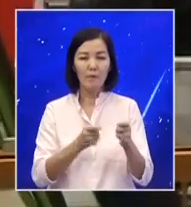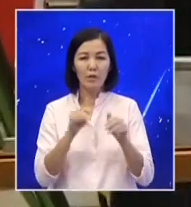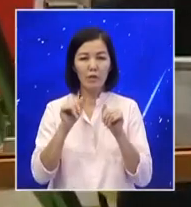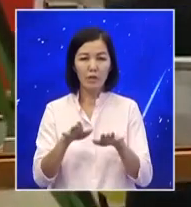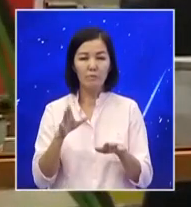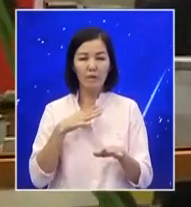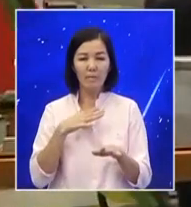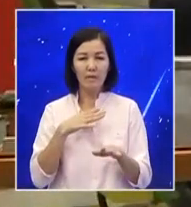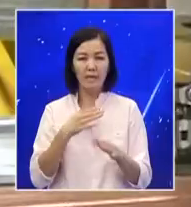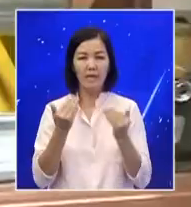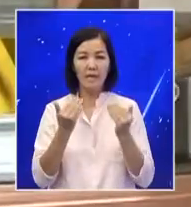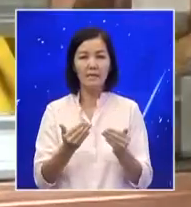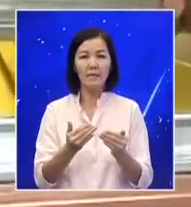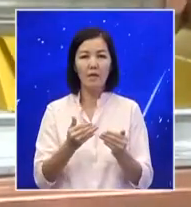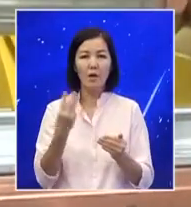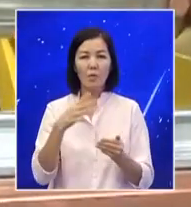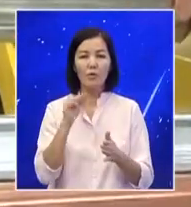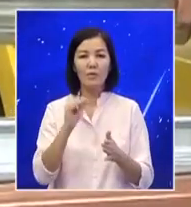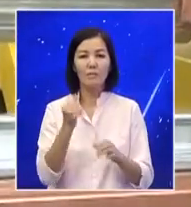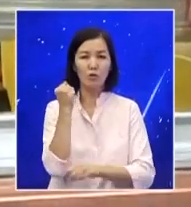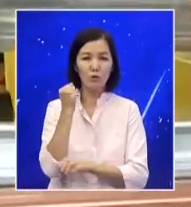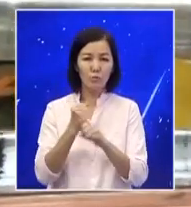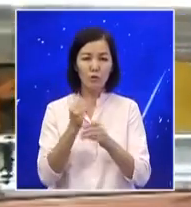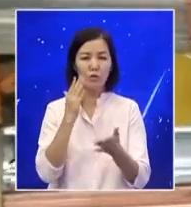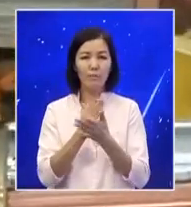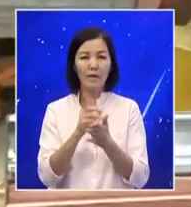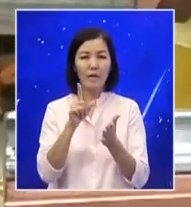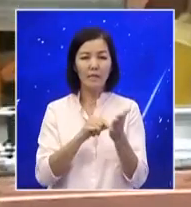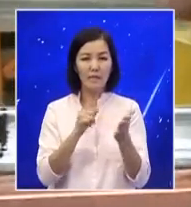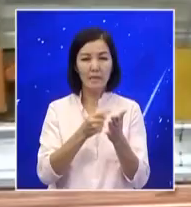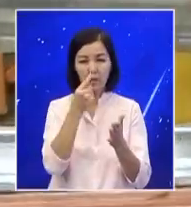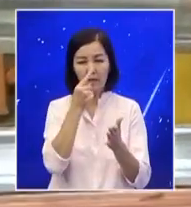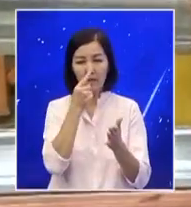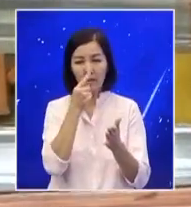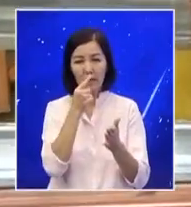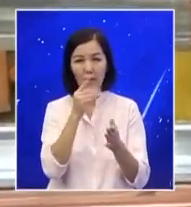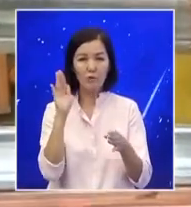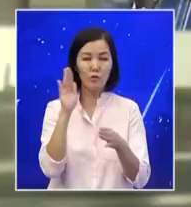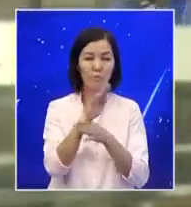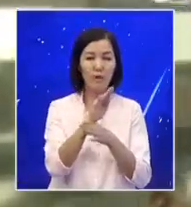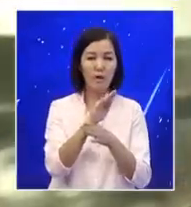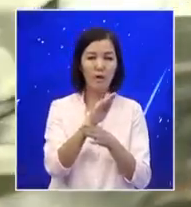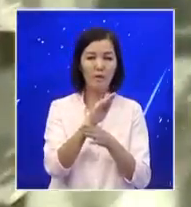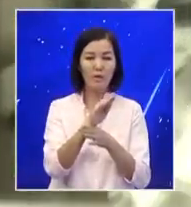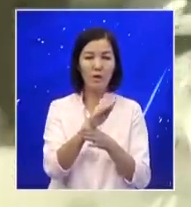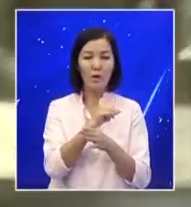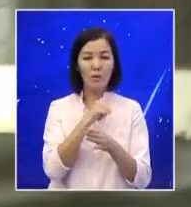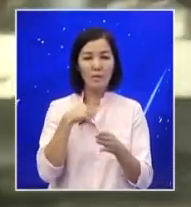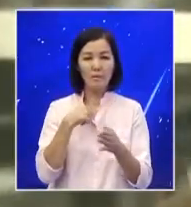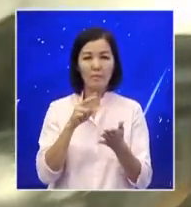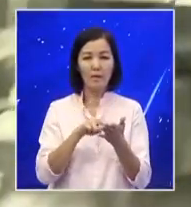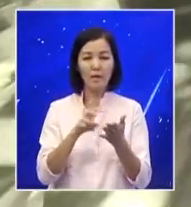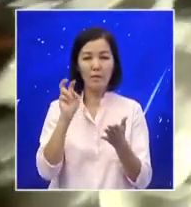шешім қабылдапты. Қазір мұнда 30 мың жұмысшы бар. Енді зейнет жасына жақындағандарға үстемақы төлеп, өз еріктерімен жұмыстан